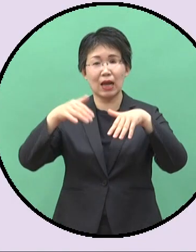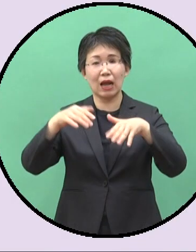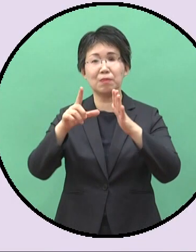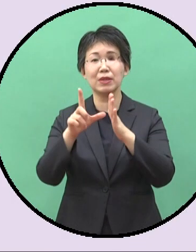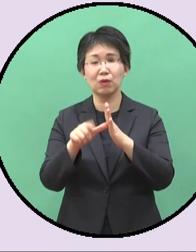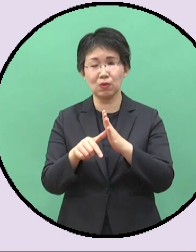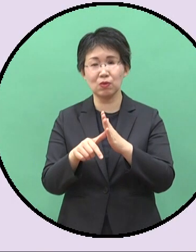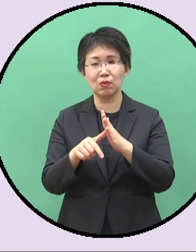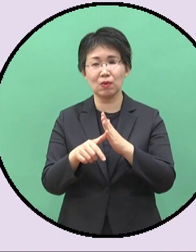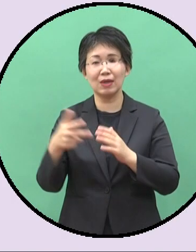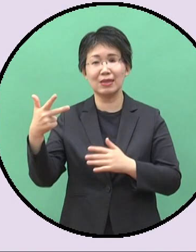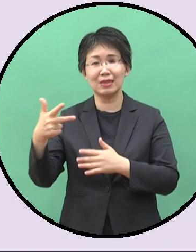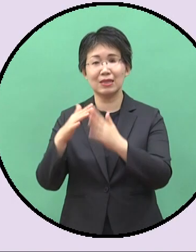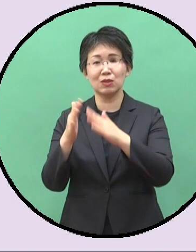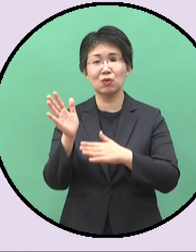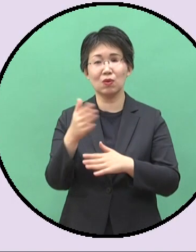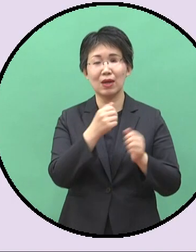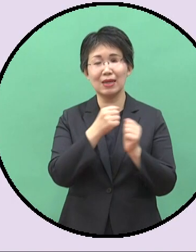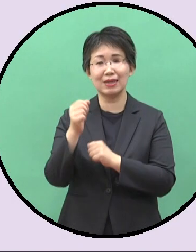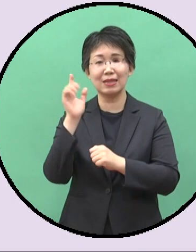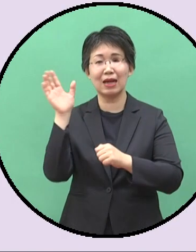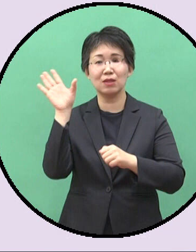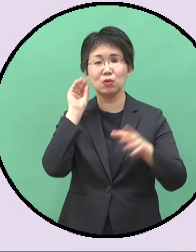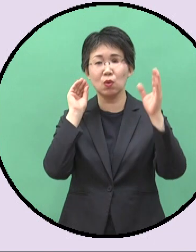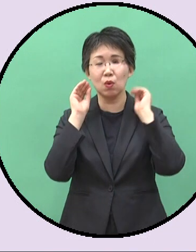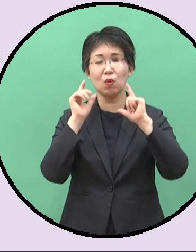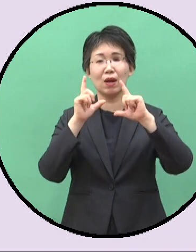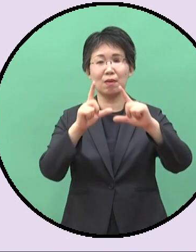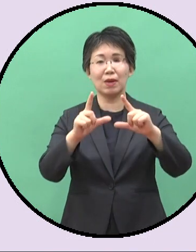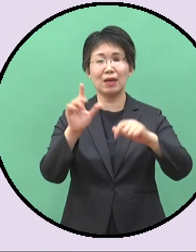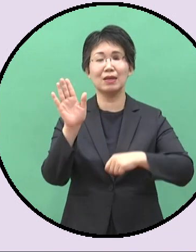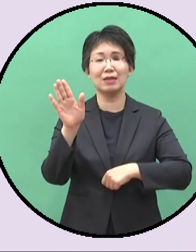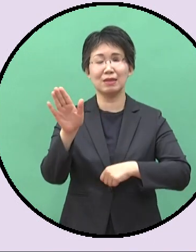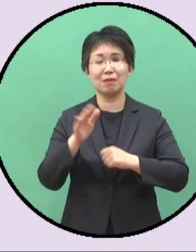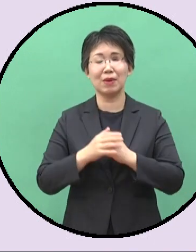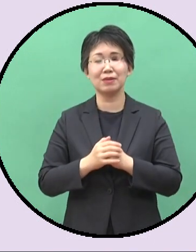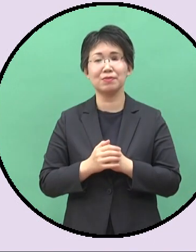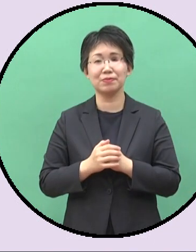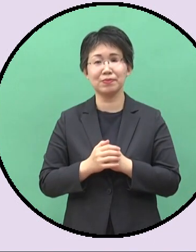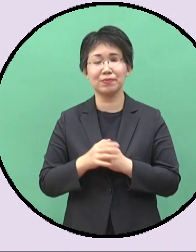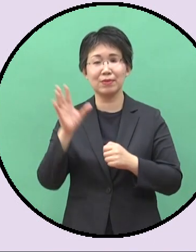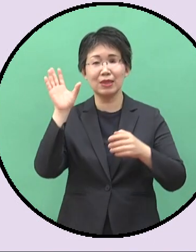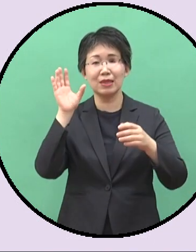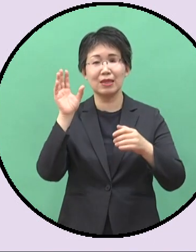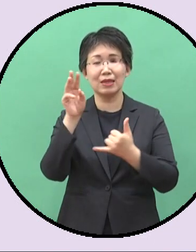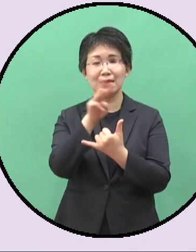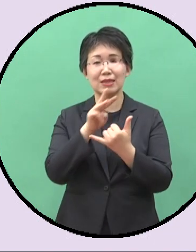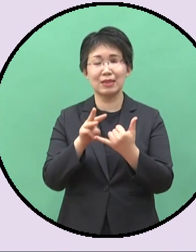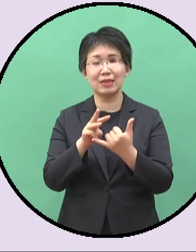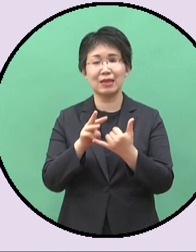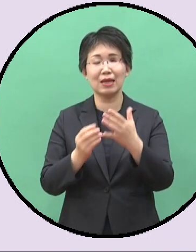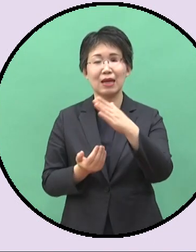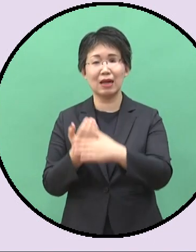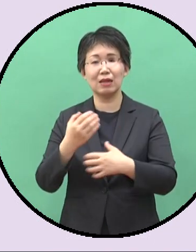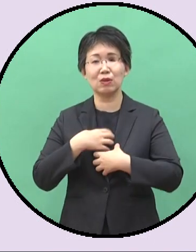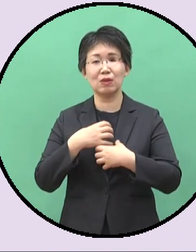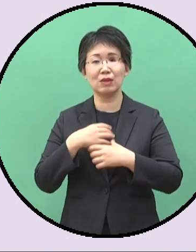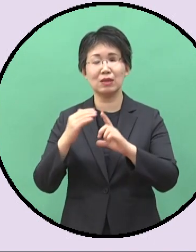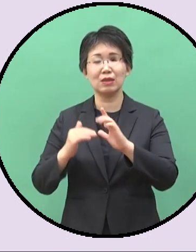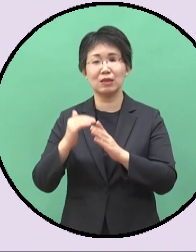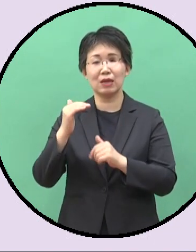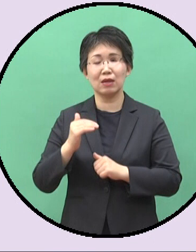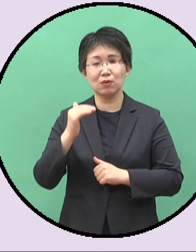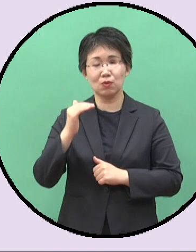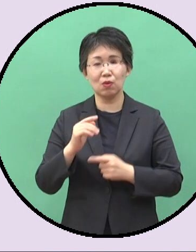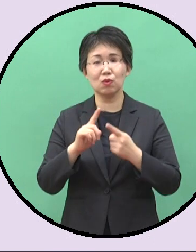大雨の際には市庁から避難情報などが発令されます。災害発生の危険度と住